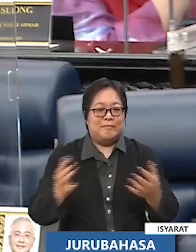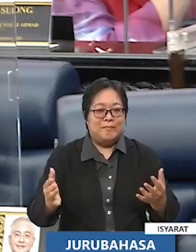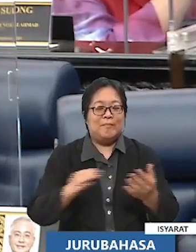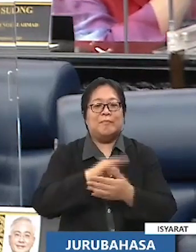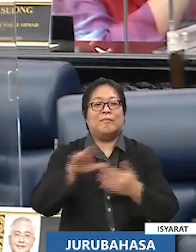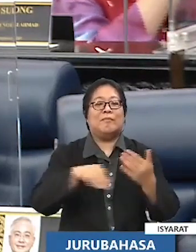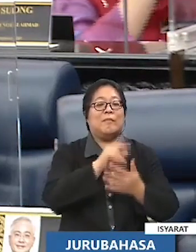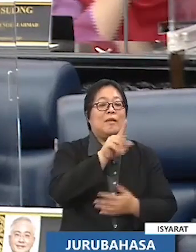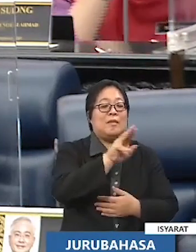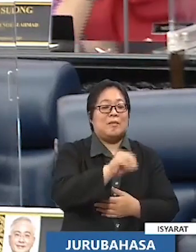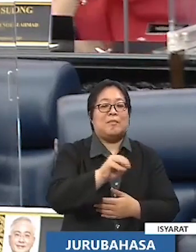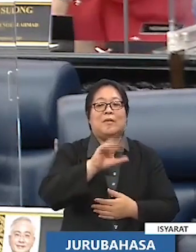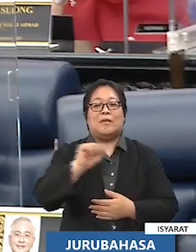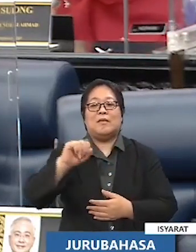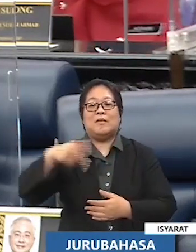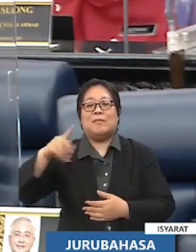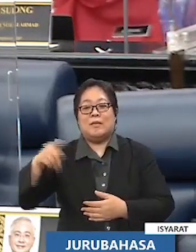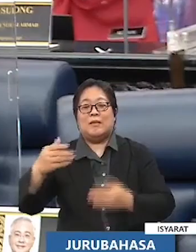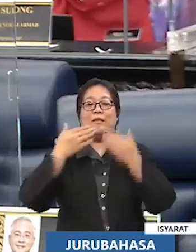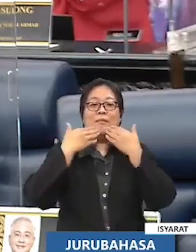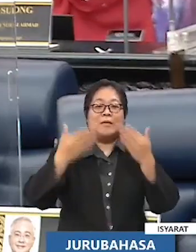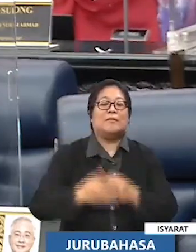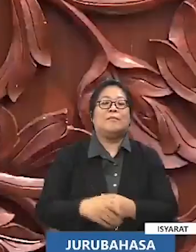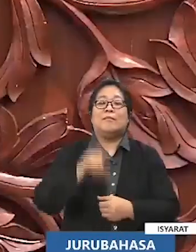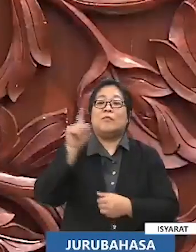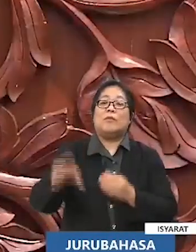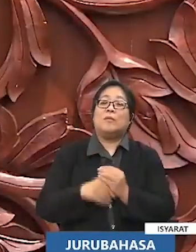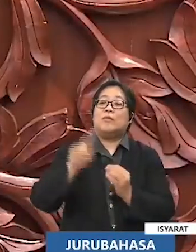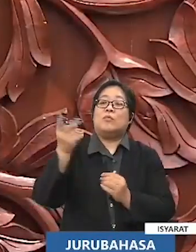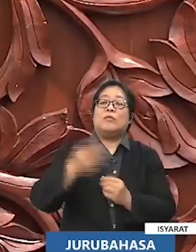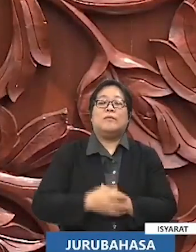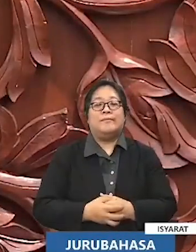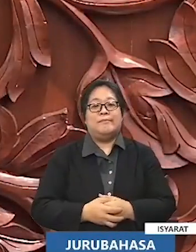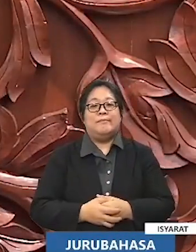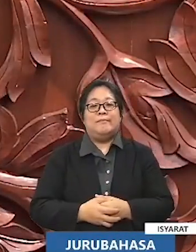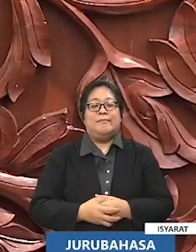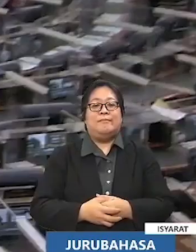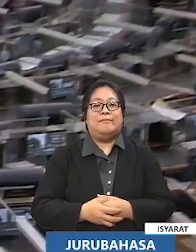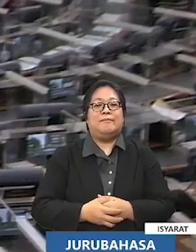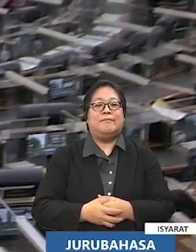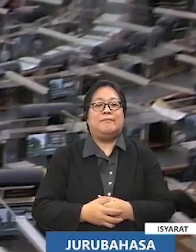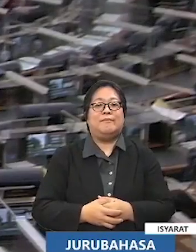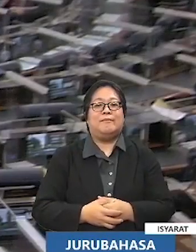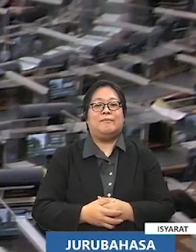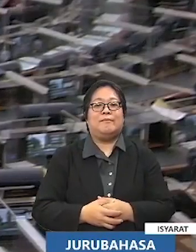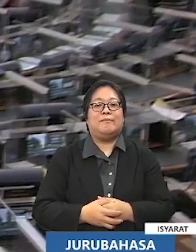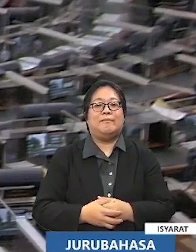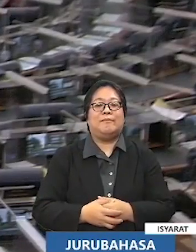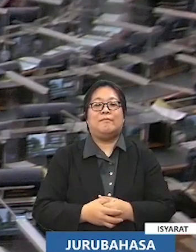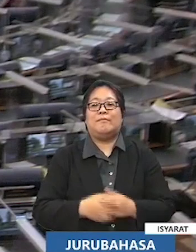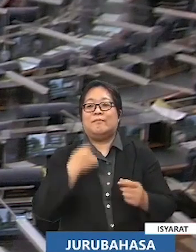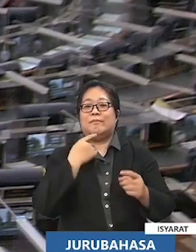kerja semua manusia dan kefir ini masih seorang teman Yup tempat ada